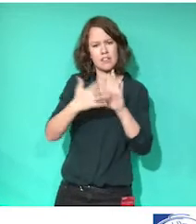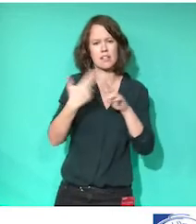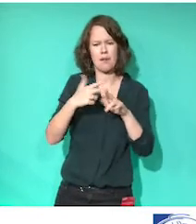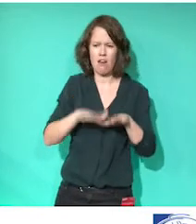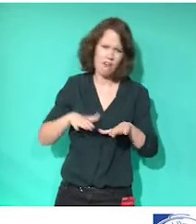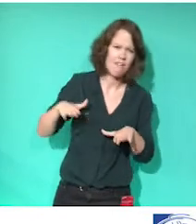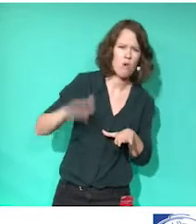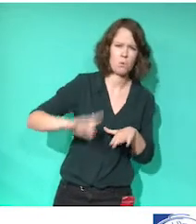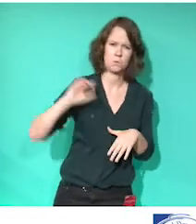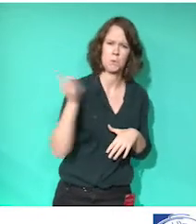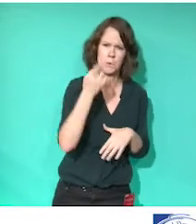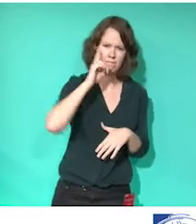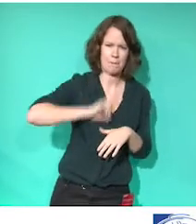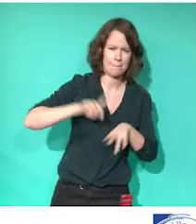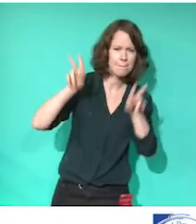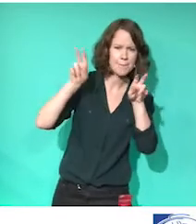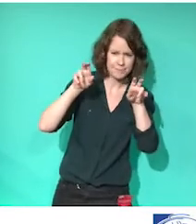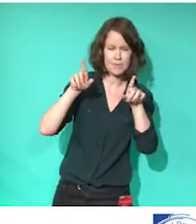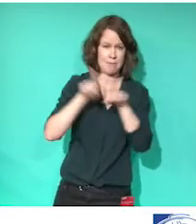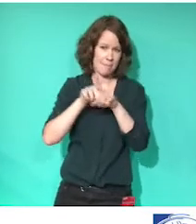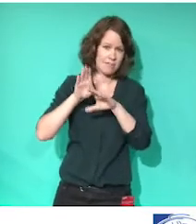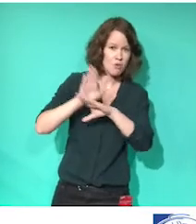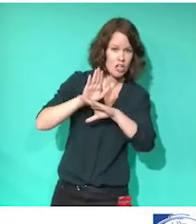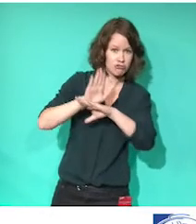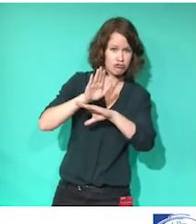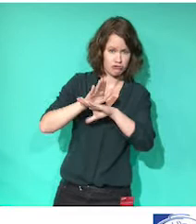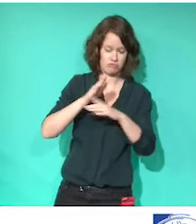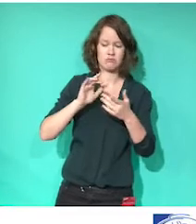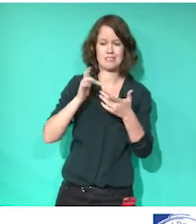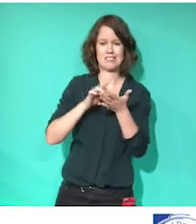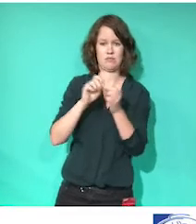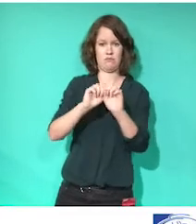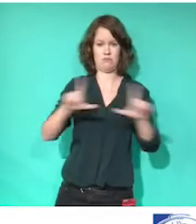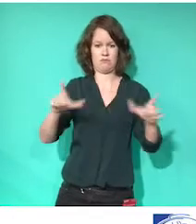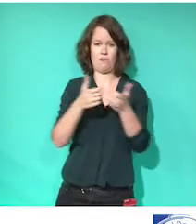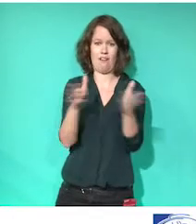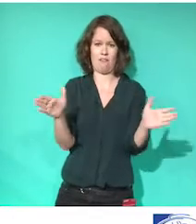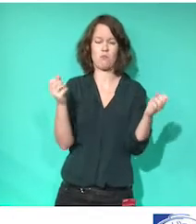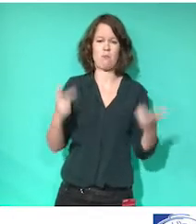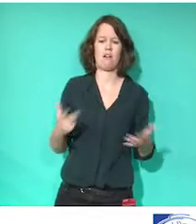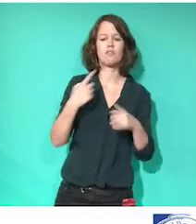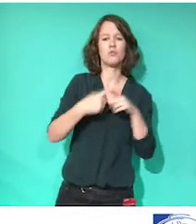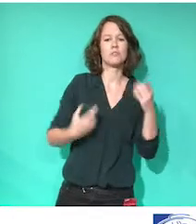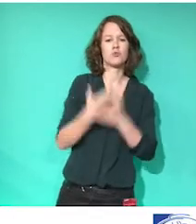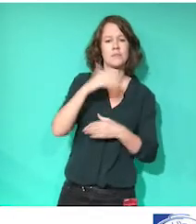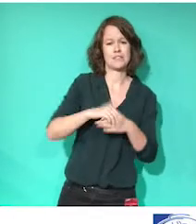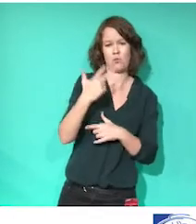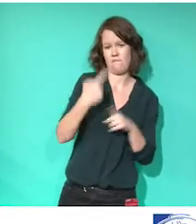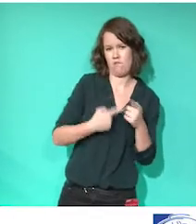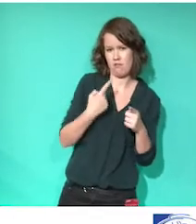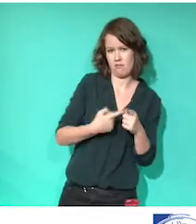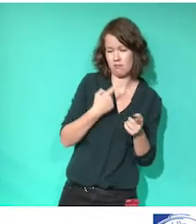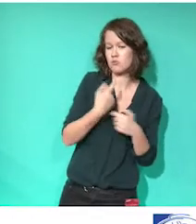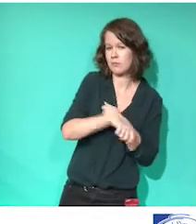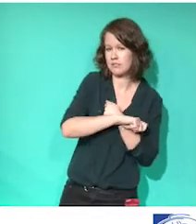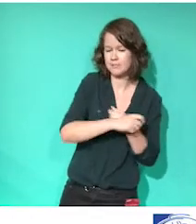des infos et témoignages voilà, concrets, qui est ouvert 3 demi-journées par semaine. Notez aussi l'importance quand même sur la question